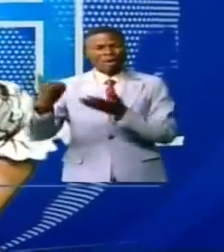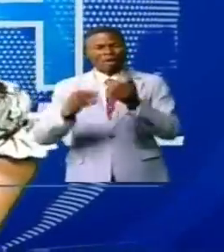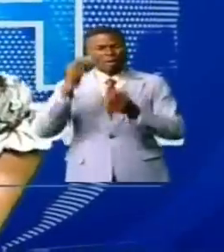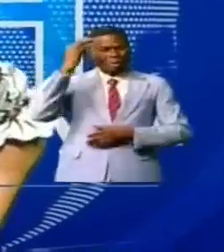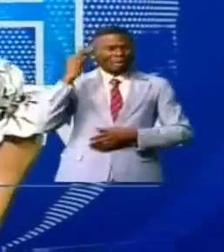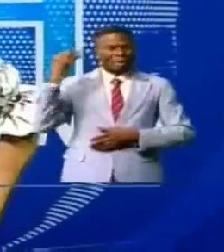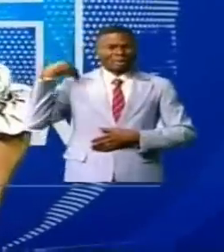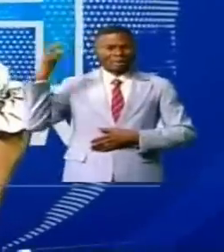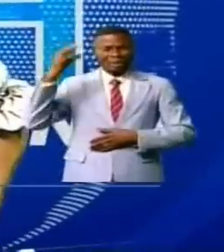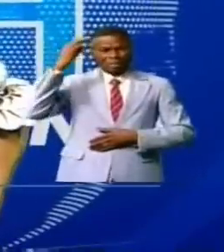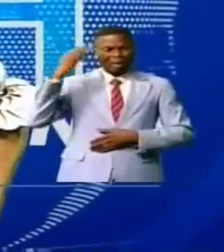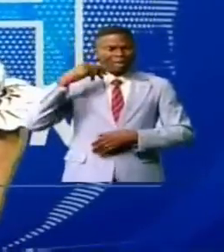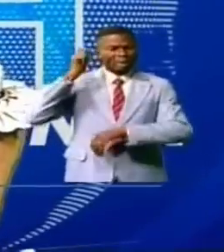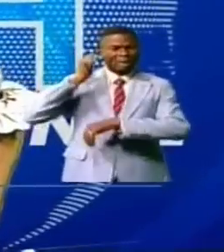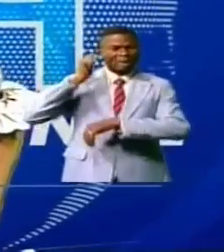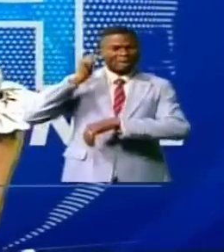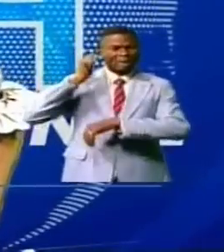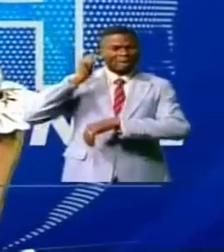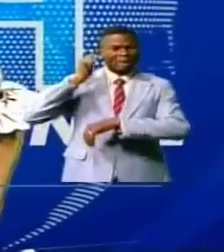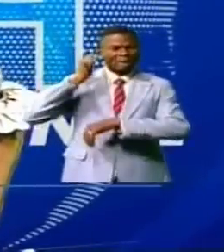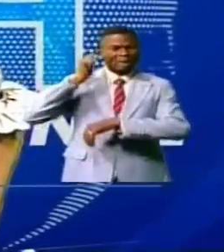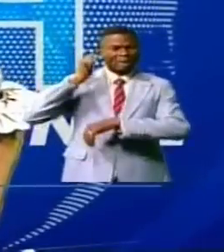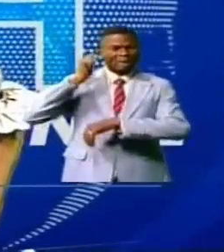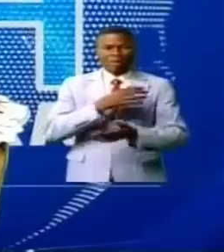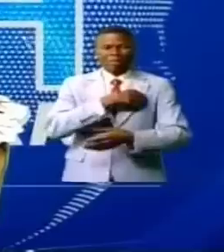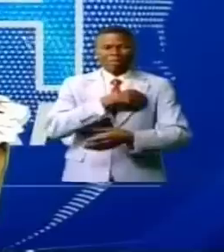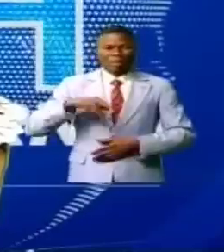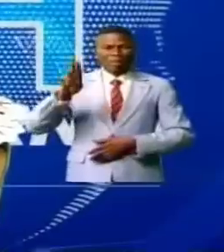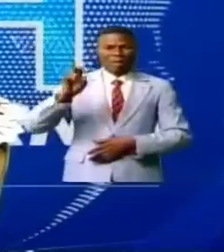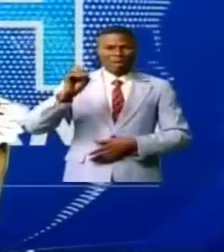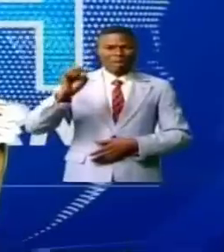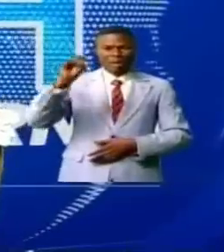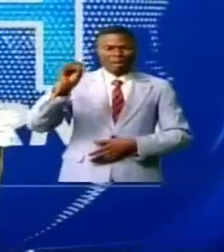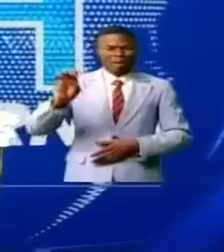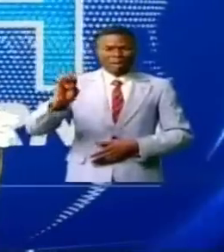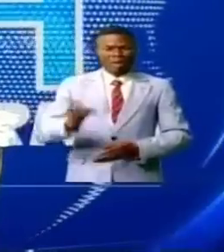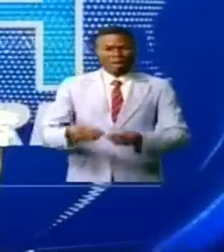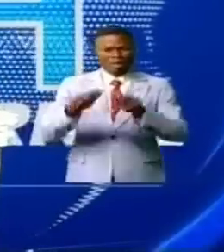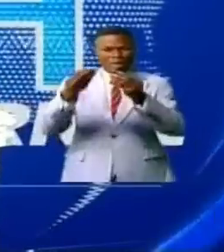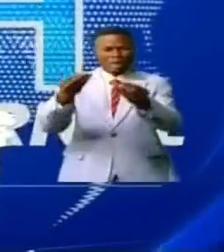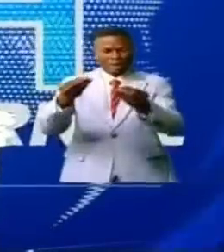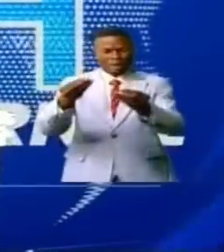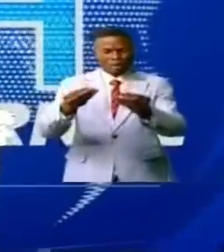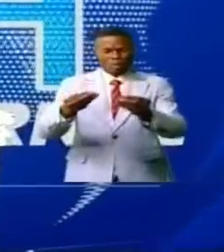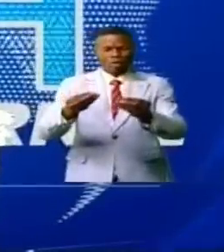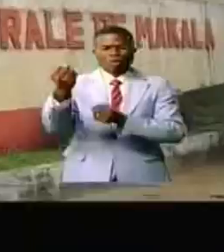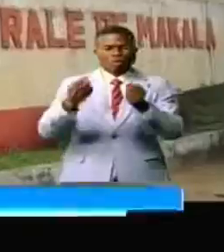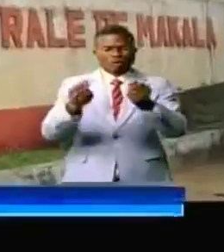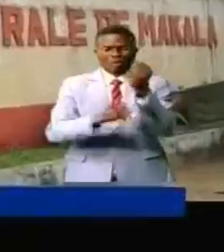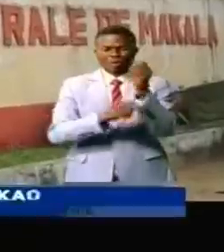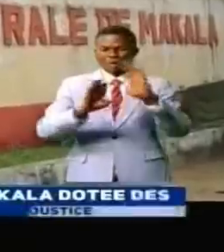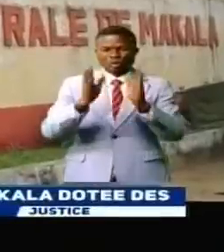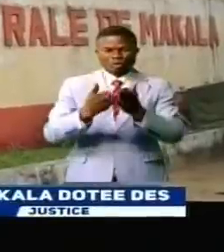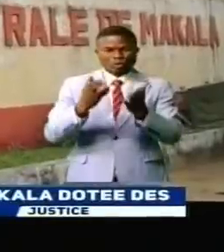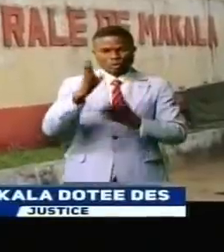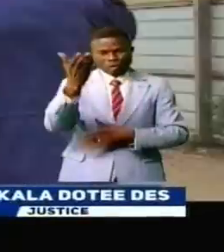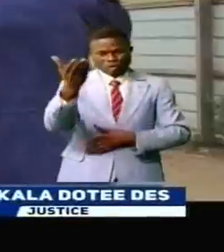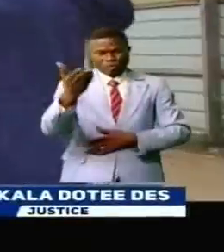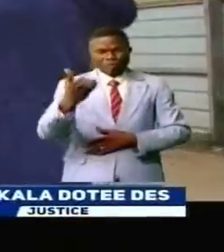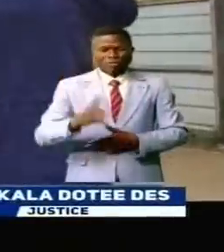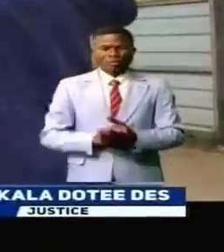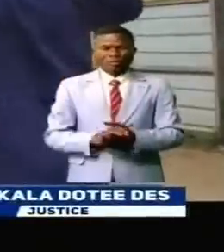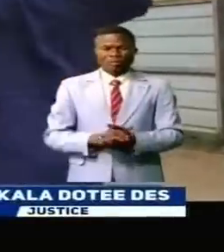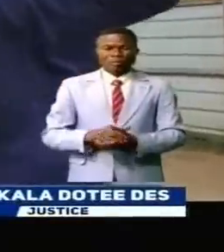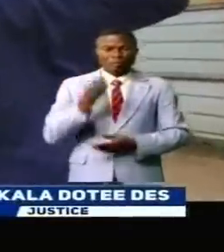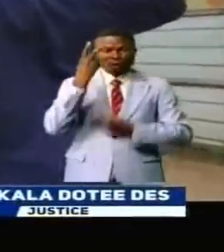d'État, ministre de la Justice et garde des Sceaux, Rose Mutombo, a procédé à leur mise aux bénéficiaires. Oscar Balkaïch. Cette descente de la